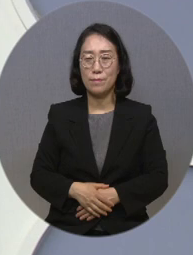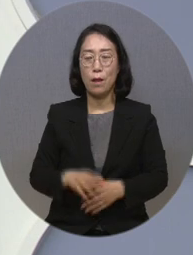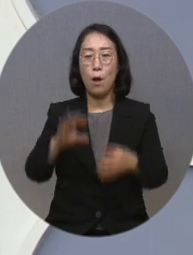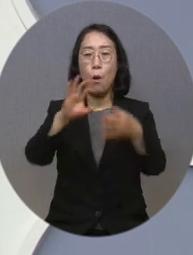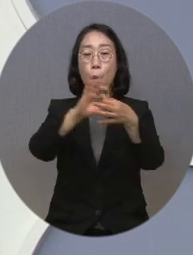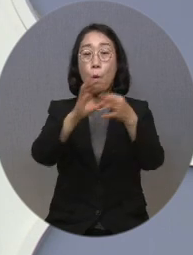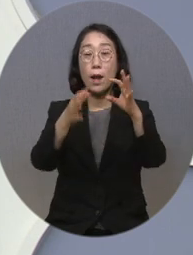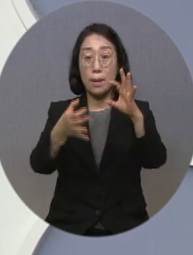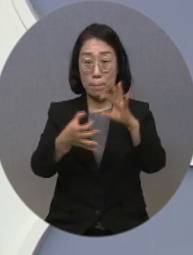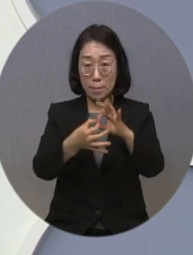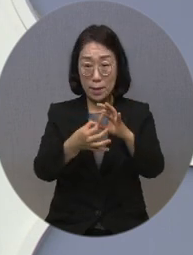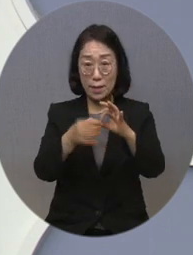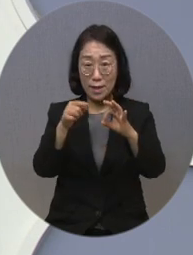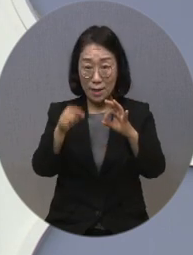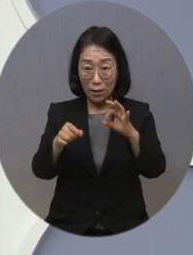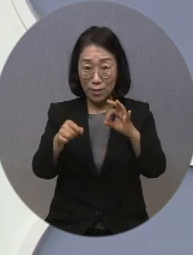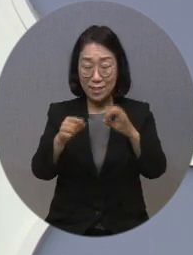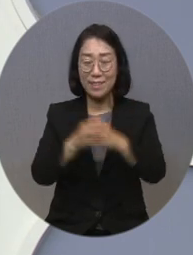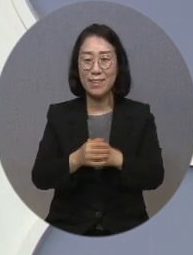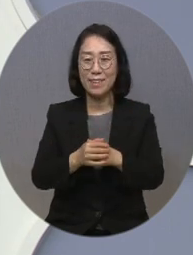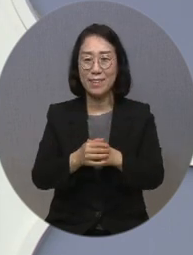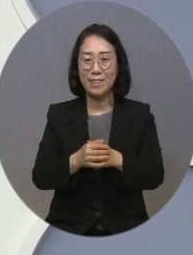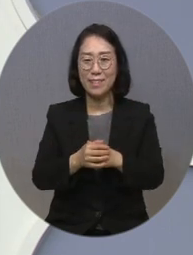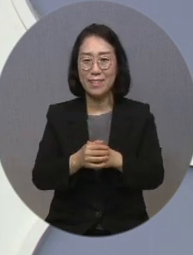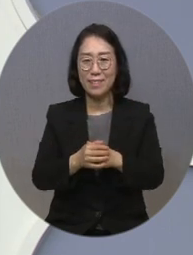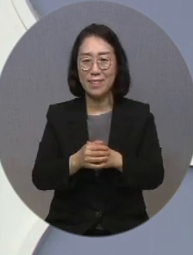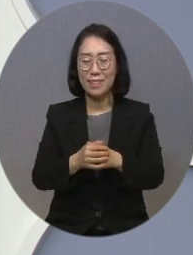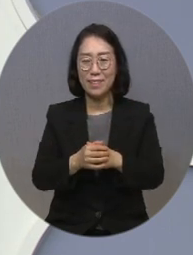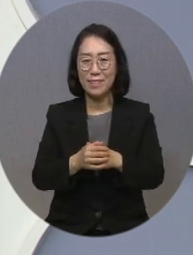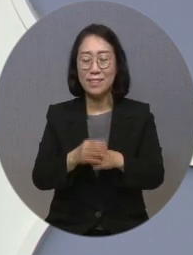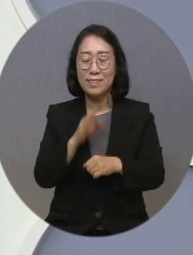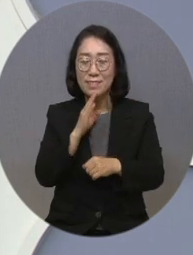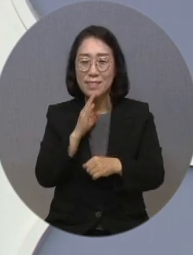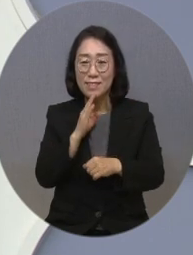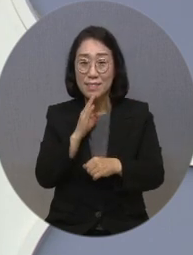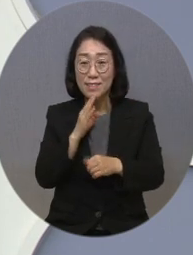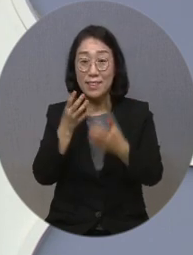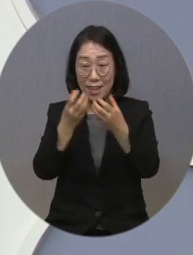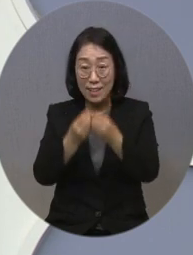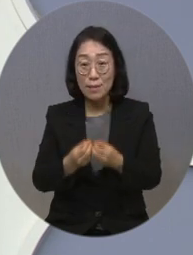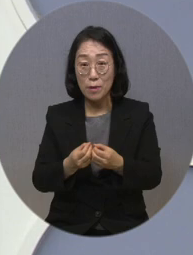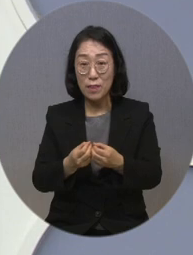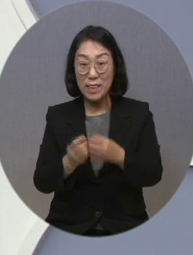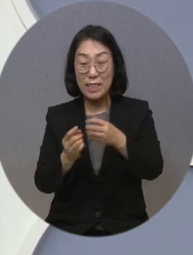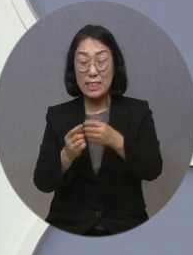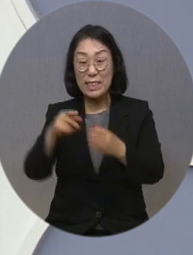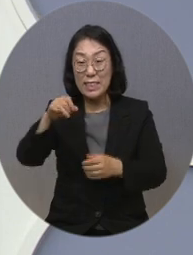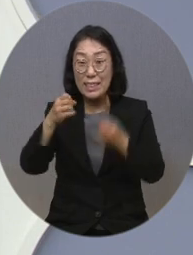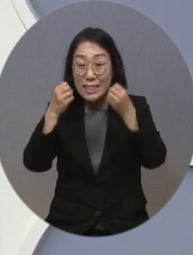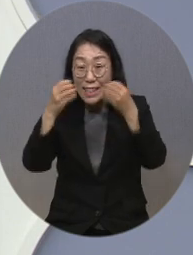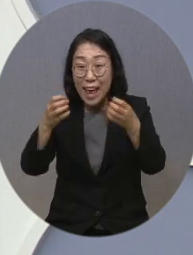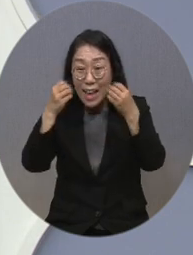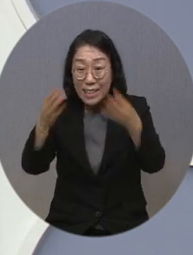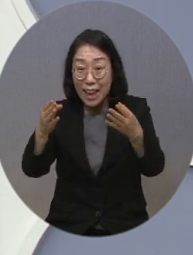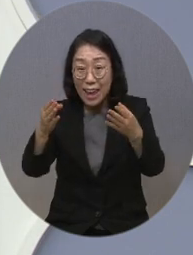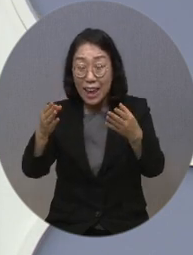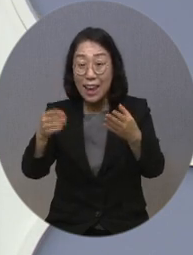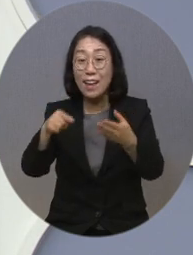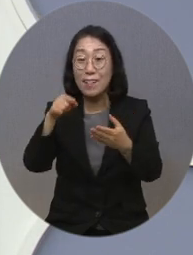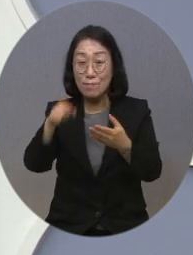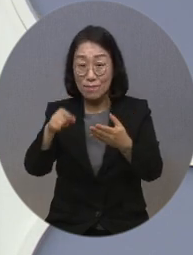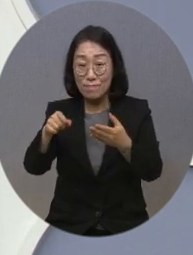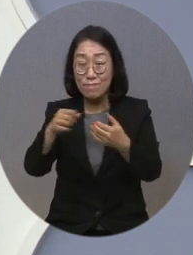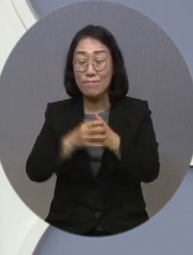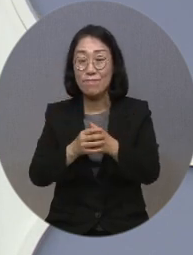올림픽은 기록을 깨야 좋은데 이런 지금 말씀하신 기록은 거의 구태여 기록을 세울